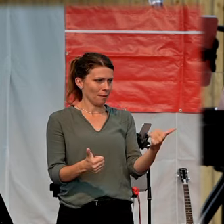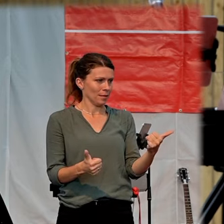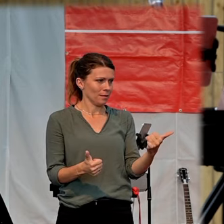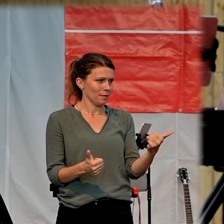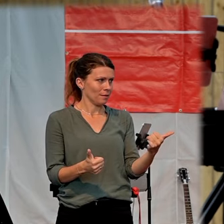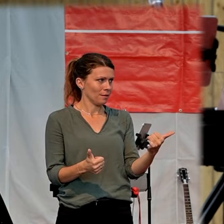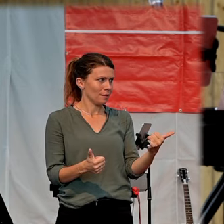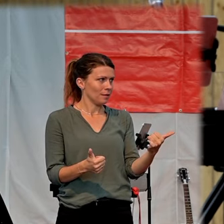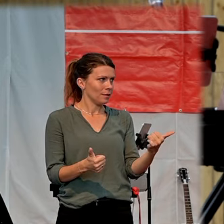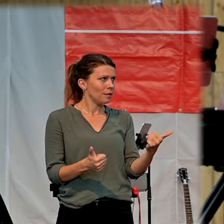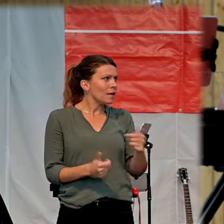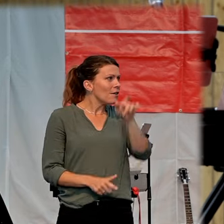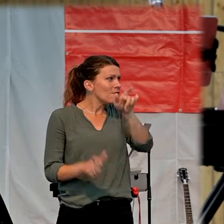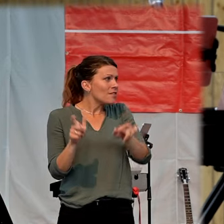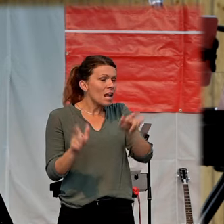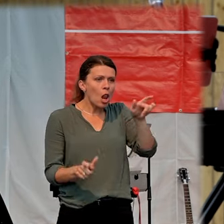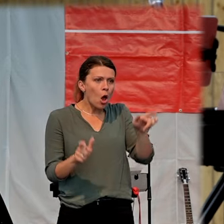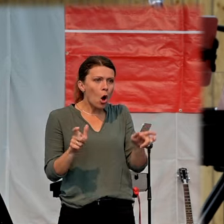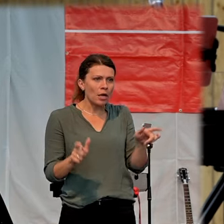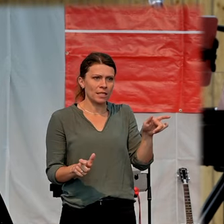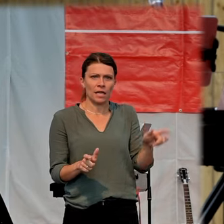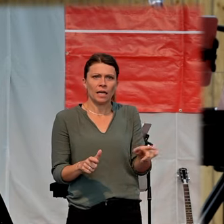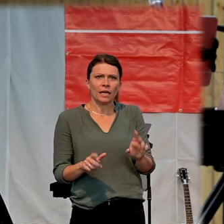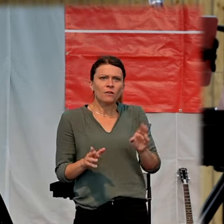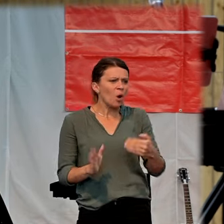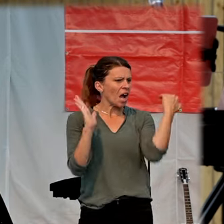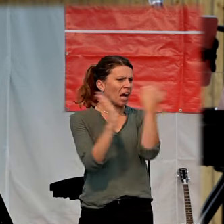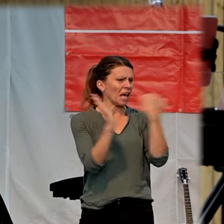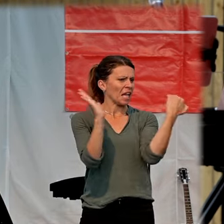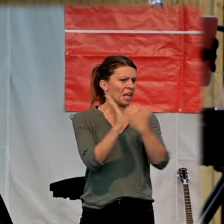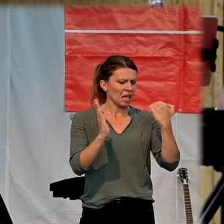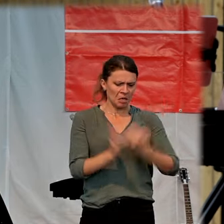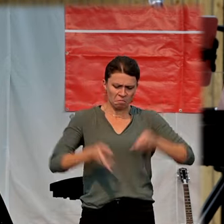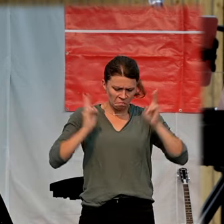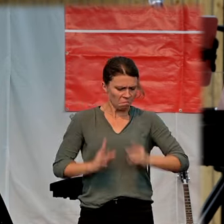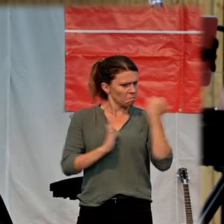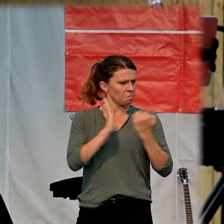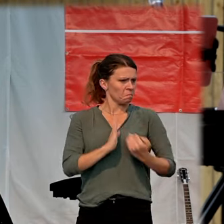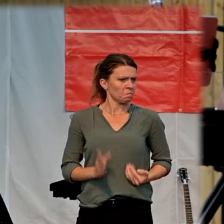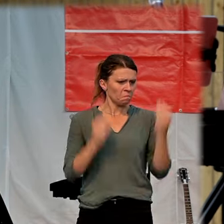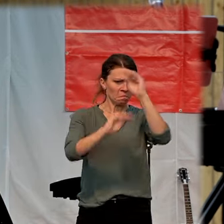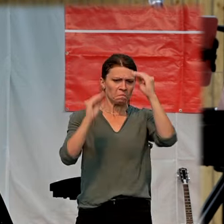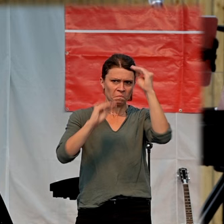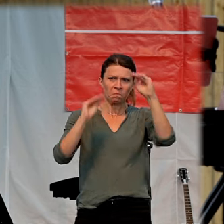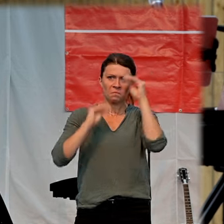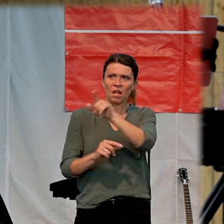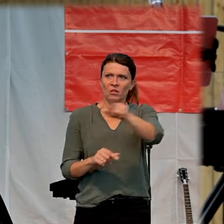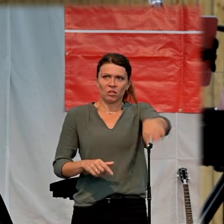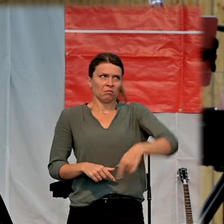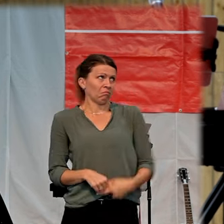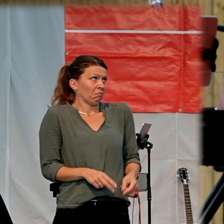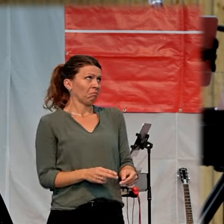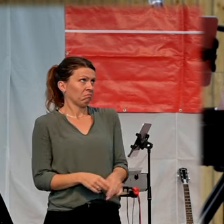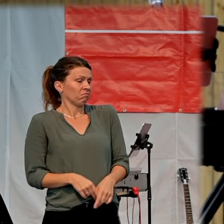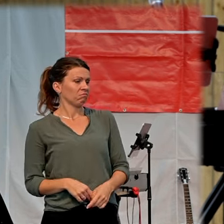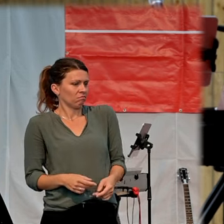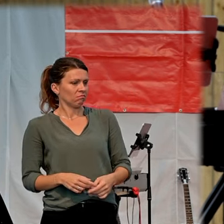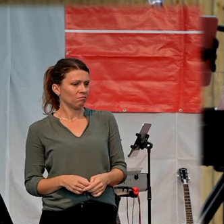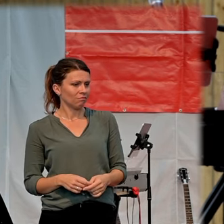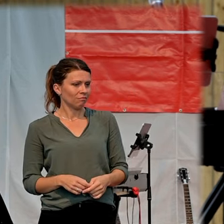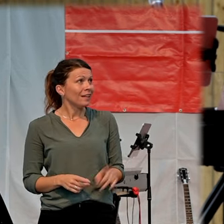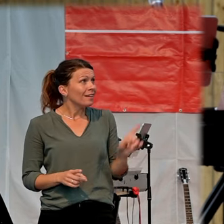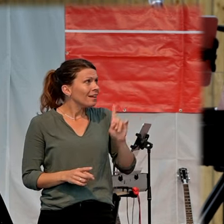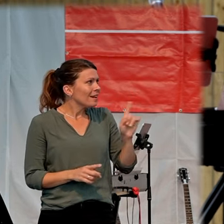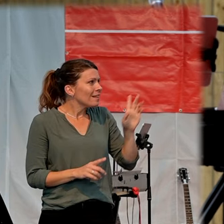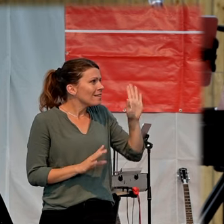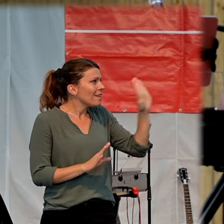Die Leute interessieren unsere Dogmen nicht, unsere Richtigkeiten. Die Frage ist, was geht von deinem